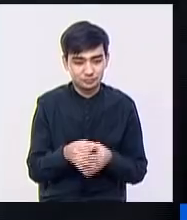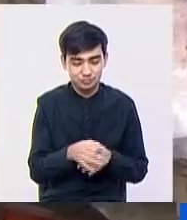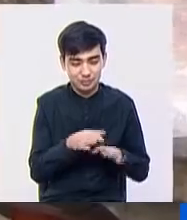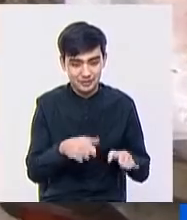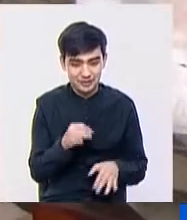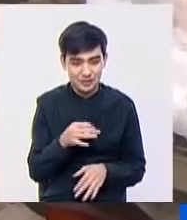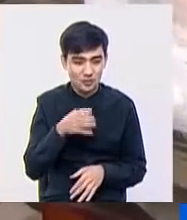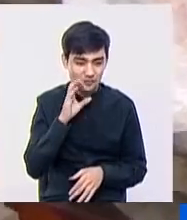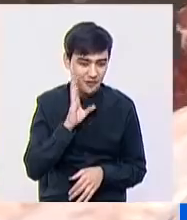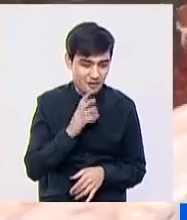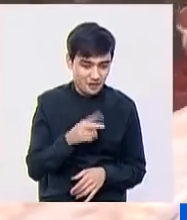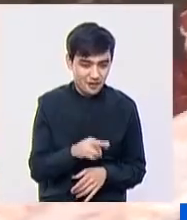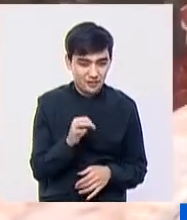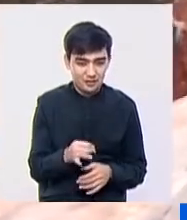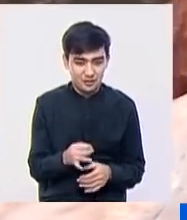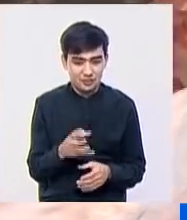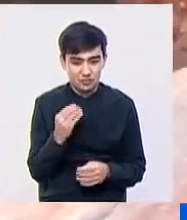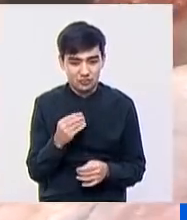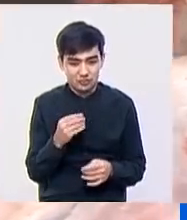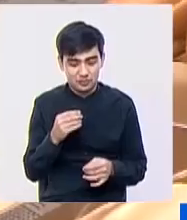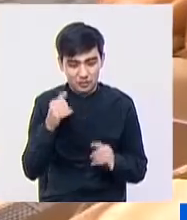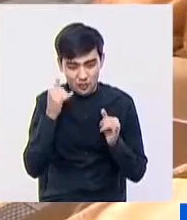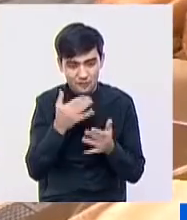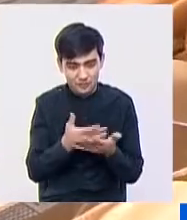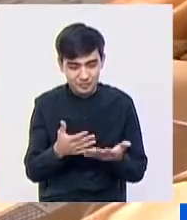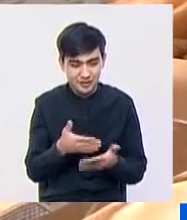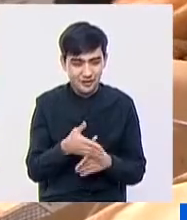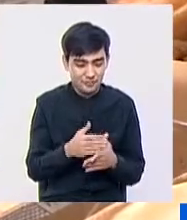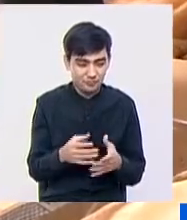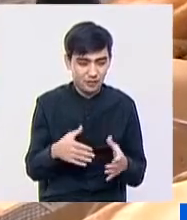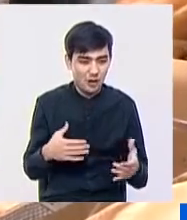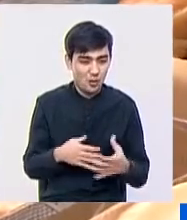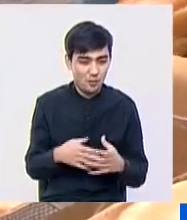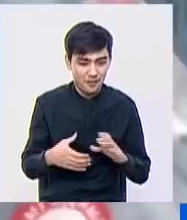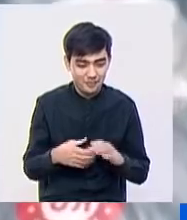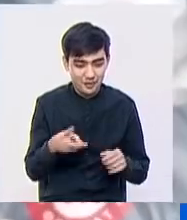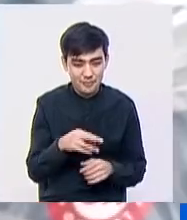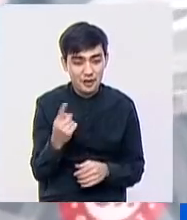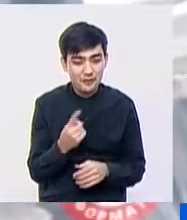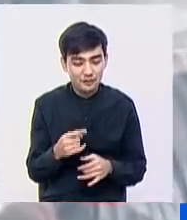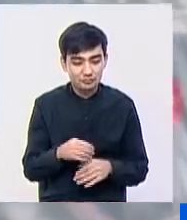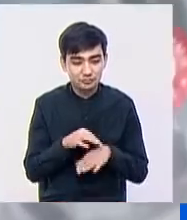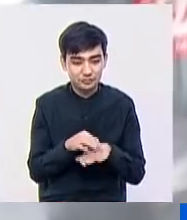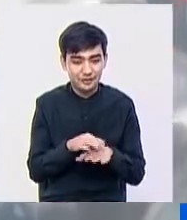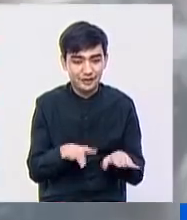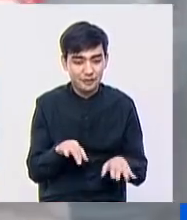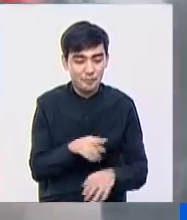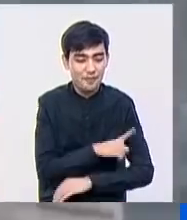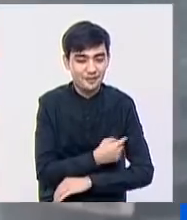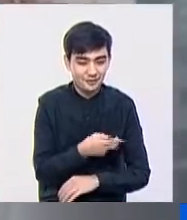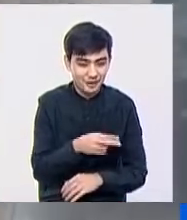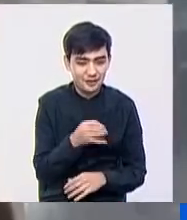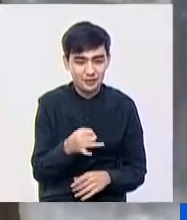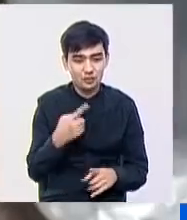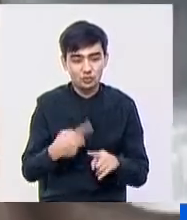также питьевая вода и огромное количество коробок с хлебом. Первую партию готовятся отвезти сначала в детские больницы, а потом и в